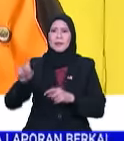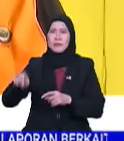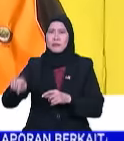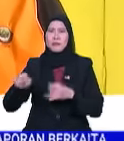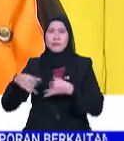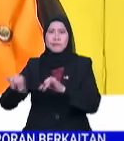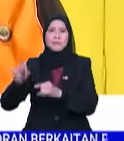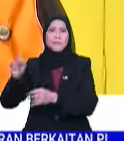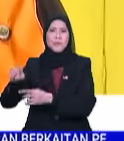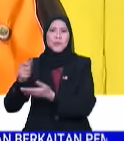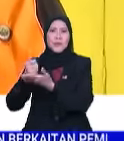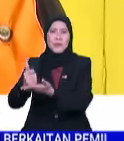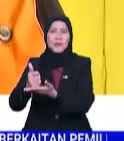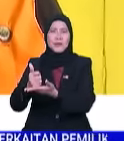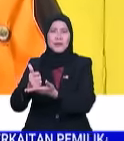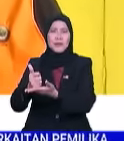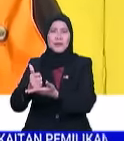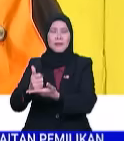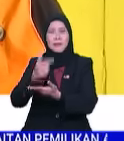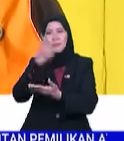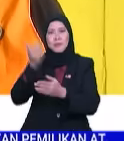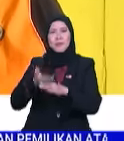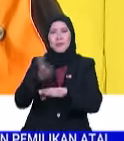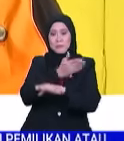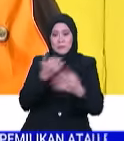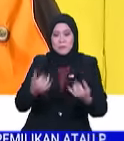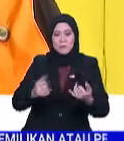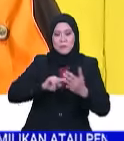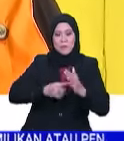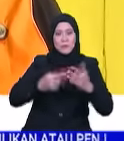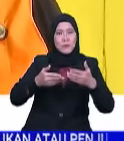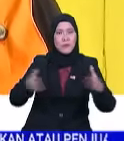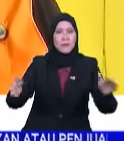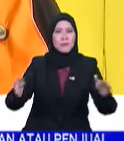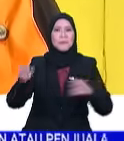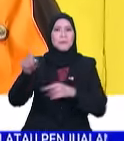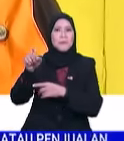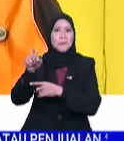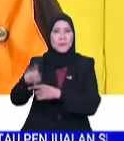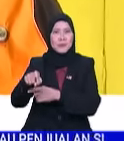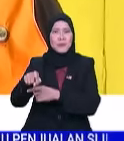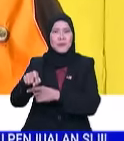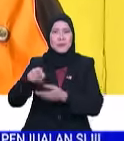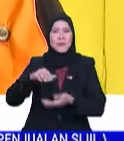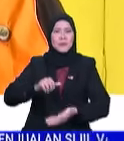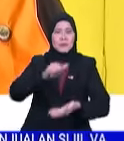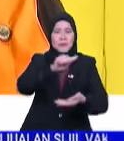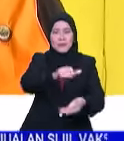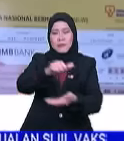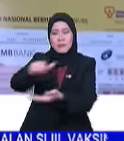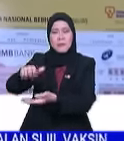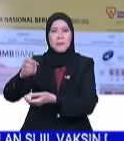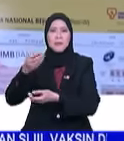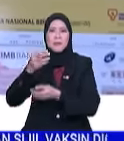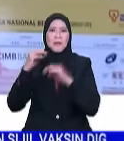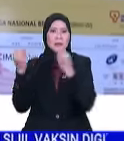kerana di awal daripada fasa-fasa pembukaan ini juga memerlukan kepada keperluan agihan kepada masyarakat yang